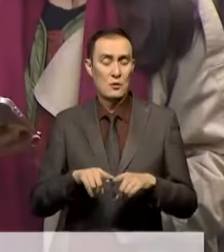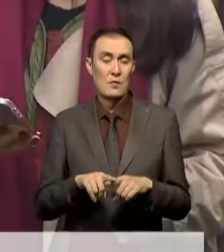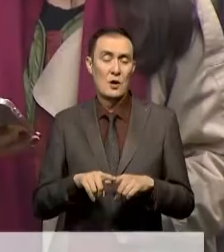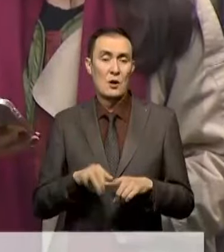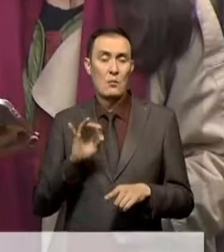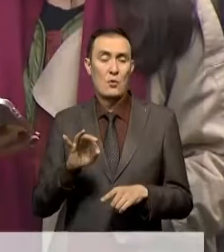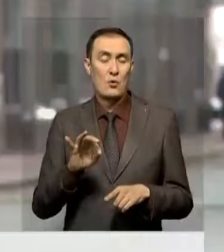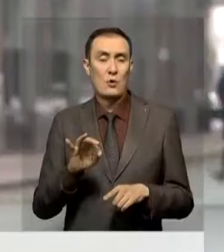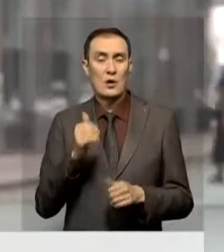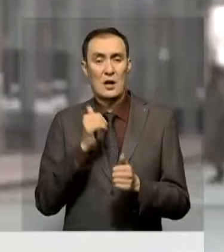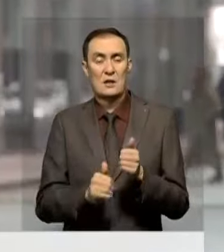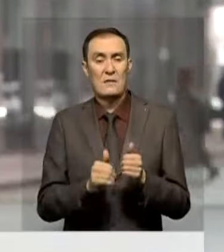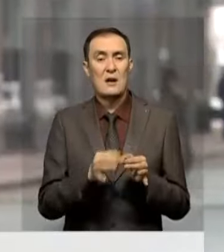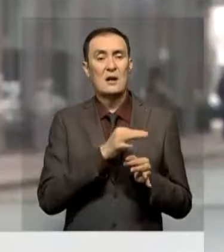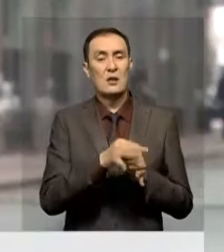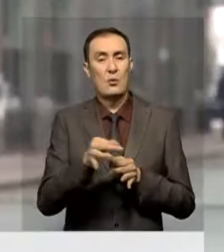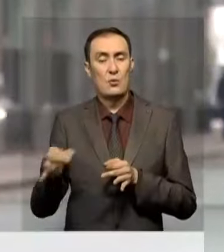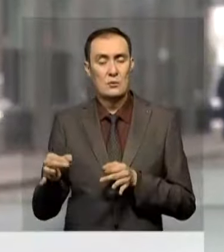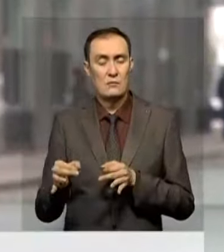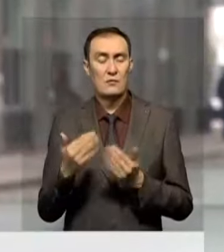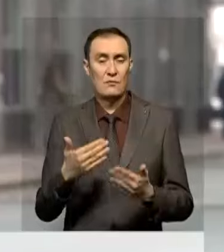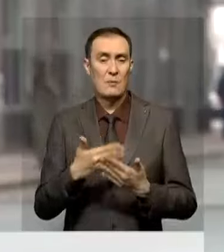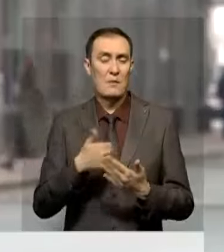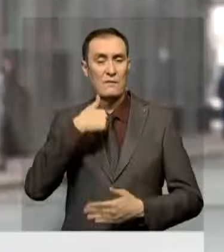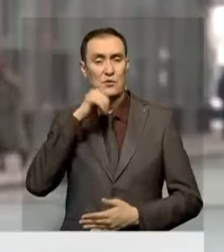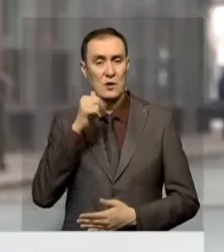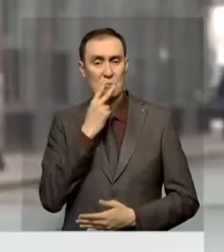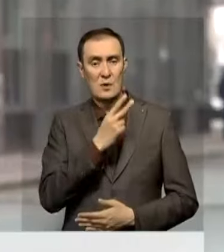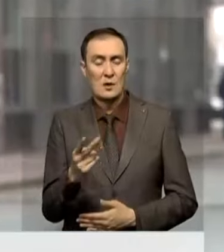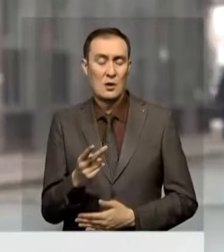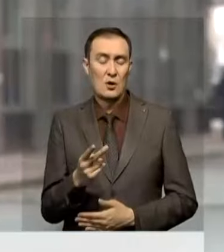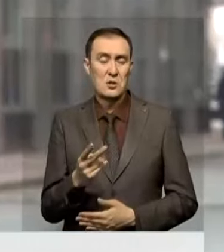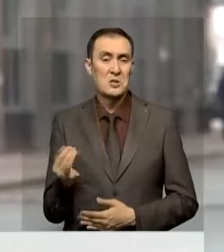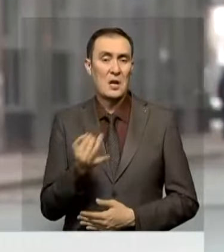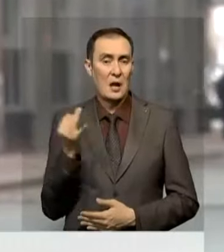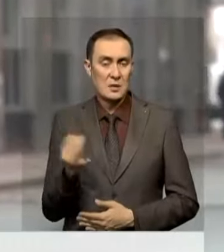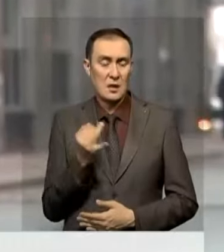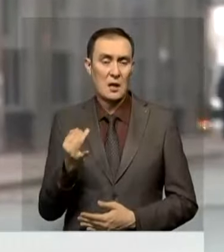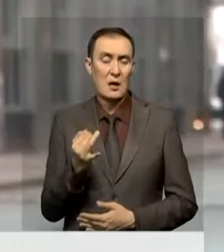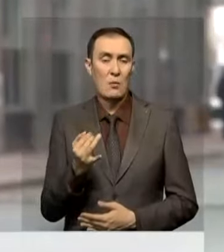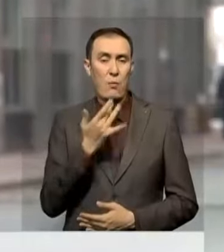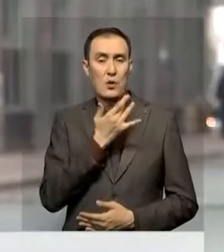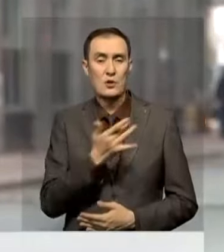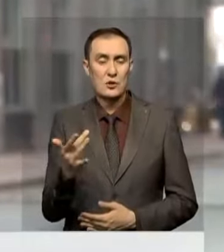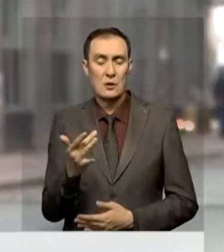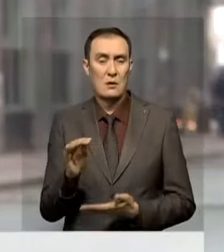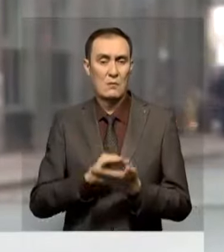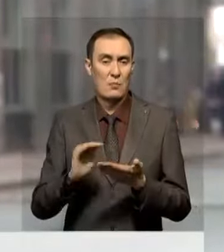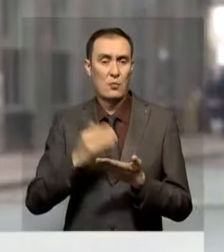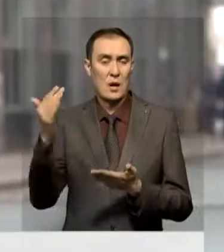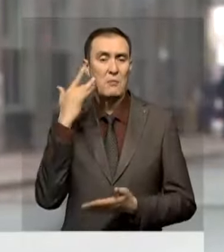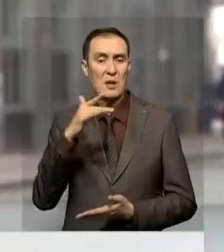пути регионализации. И вот уже буквально вчера я смотрела ряд очень интересных политологических работ